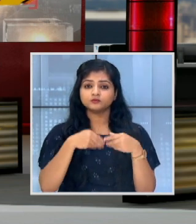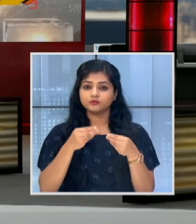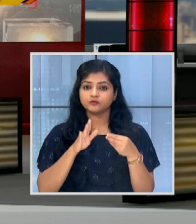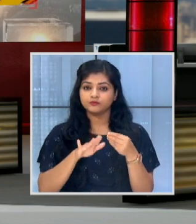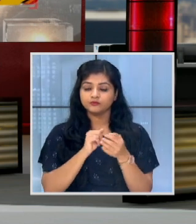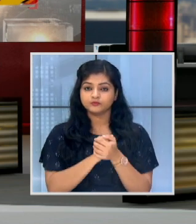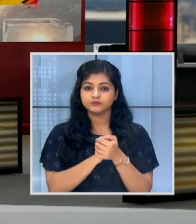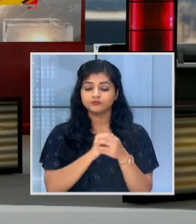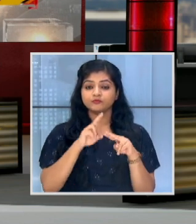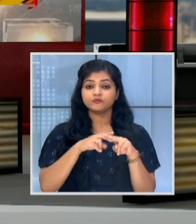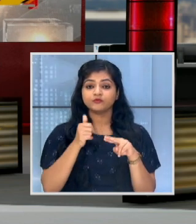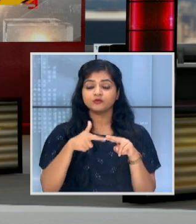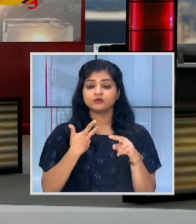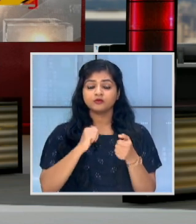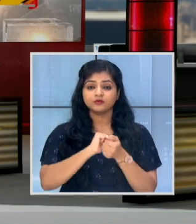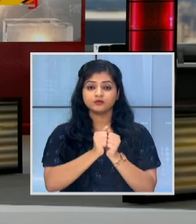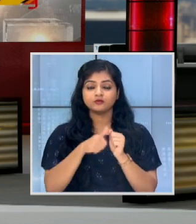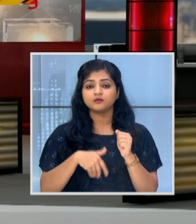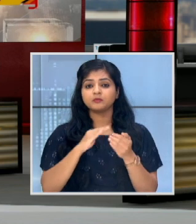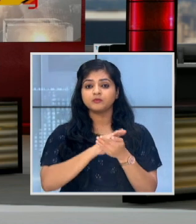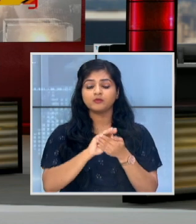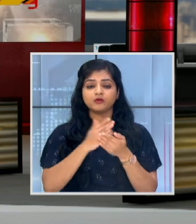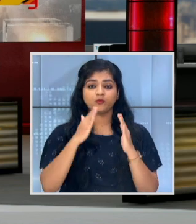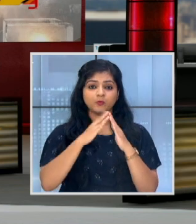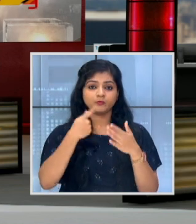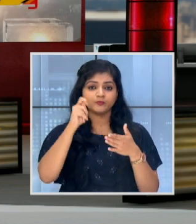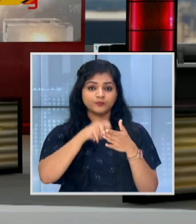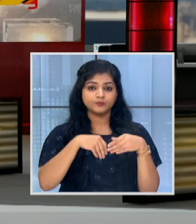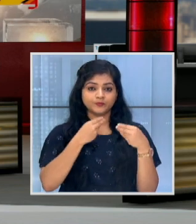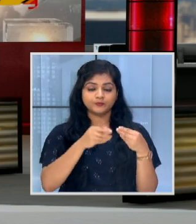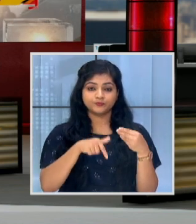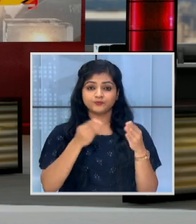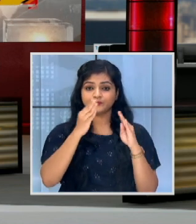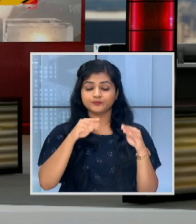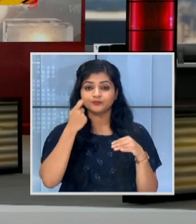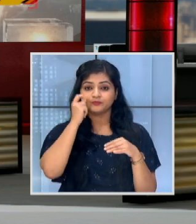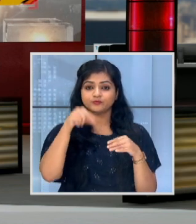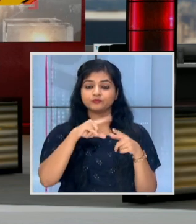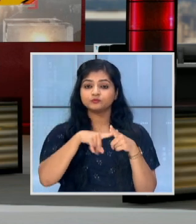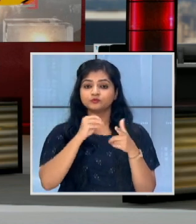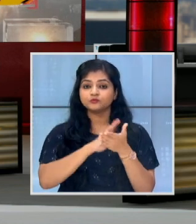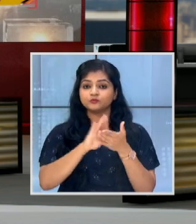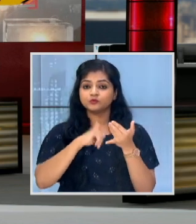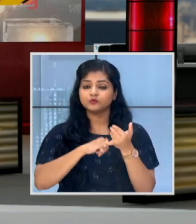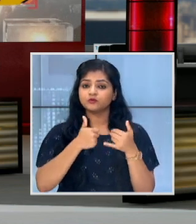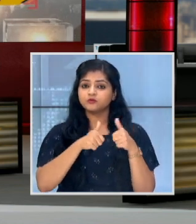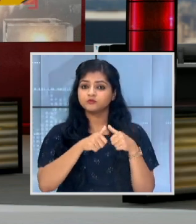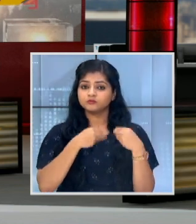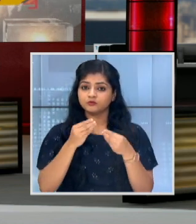ഈ സാമ്പത്തിക പരാധീനത, ഈ ജപ്തി നോട്ടീസ് വന്ന വിവരങ്ങളൊക്കെ ഈ ശില്പി ജോൺസ് ഇവരെ അറിയിച്ചിരുന്നു ഉദ്യോഗസ്ഥരെ?